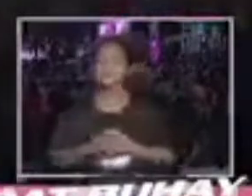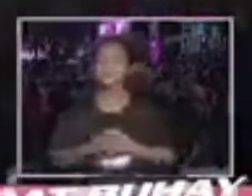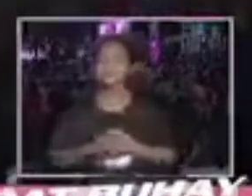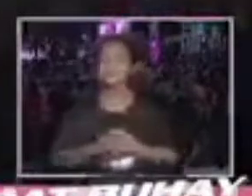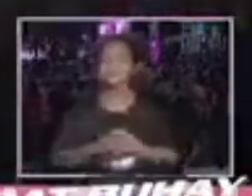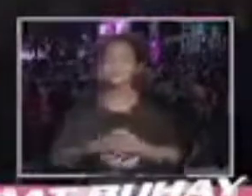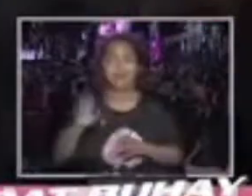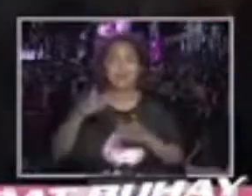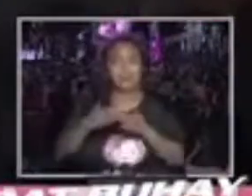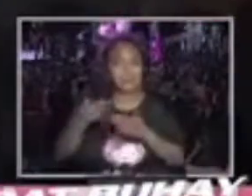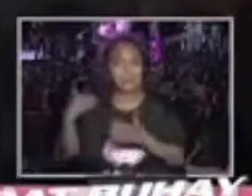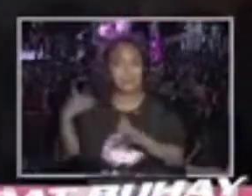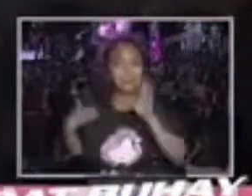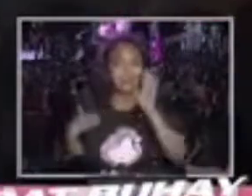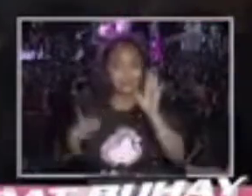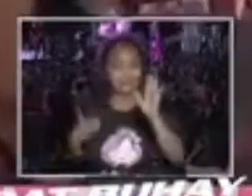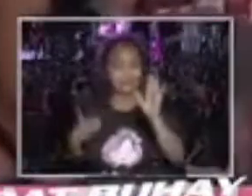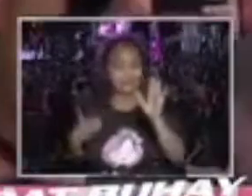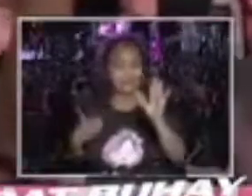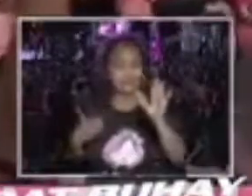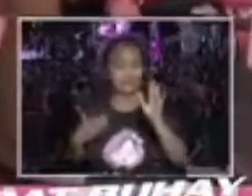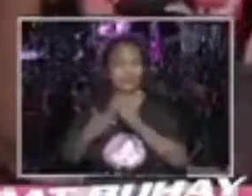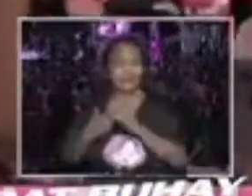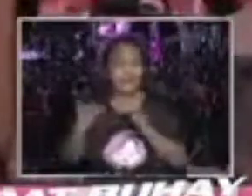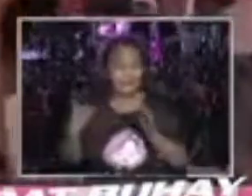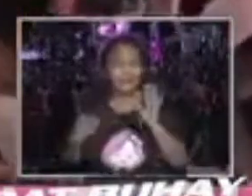Bago pa man ang lahat,